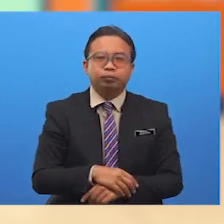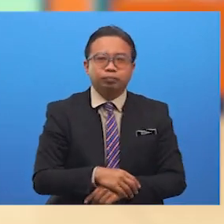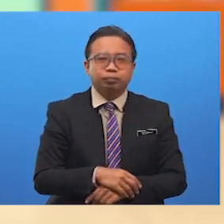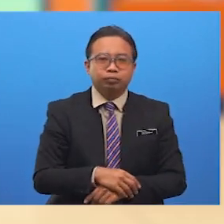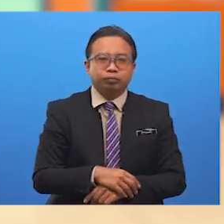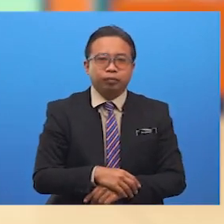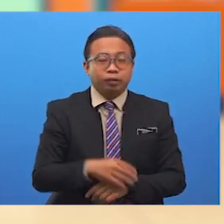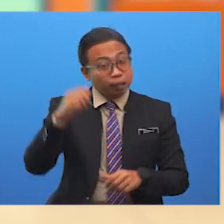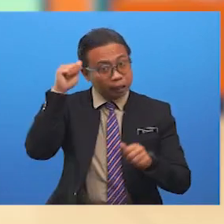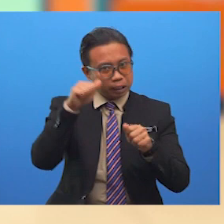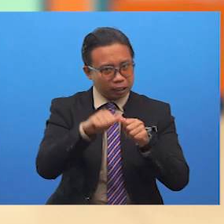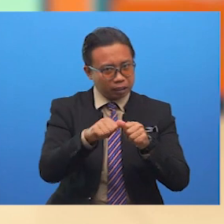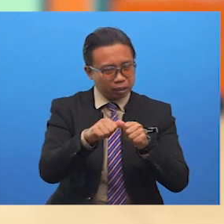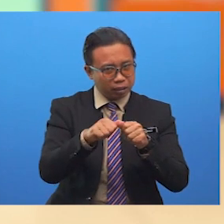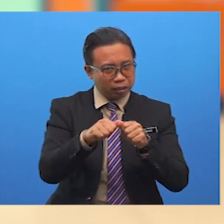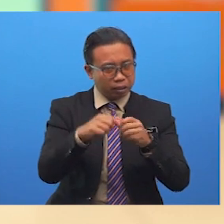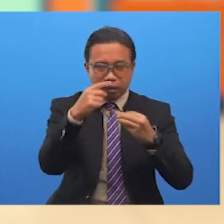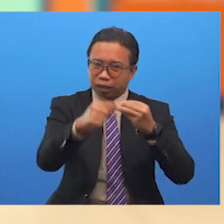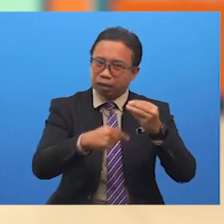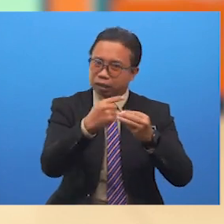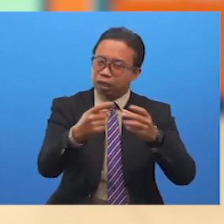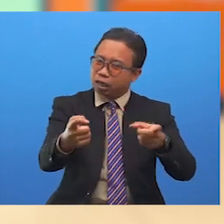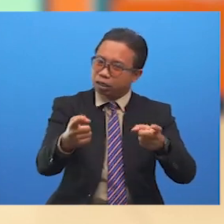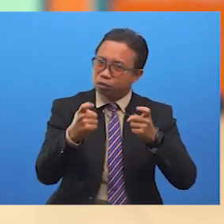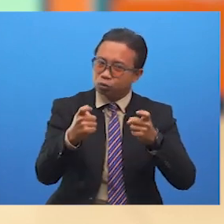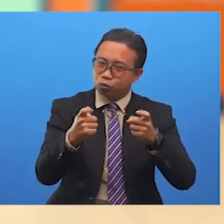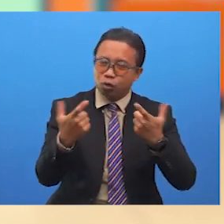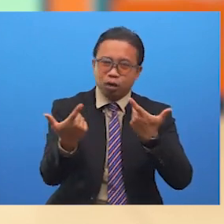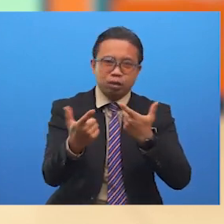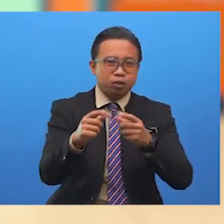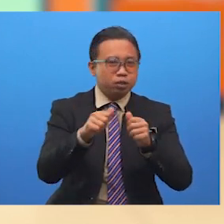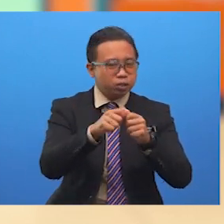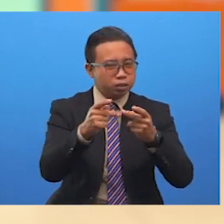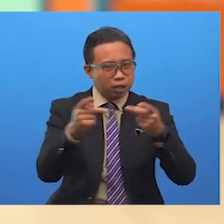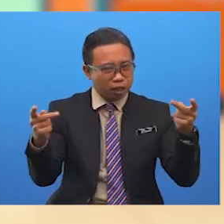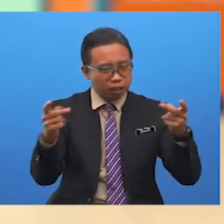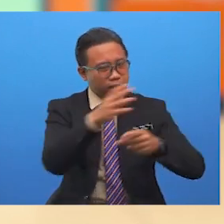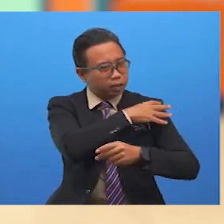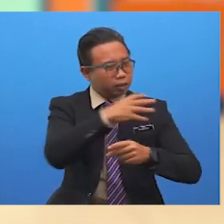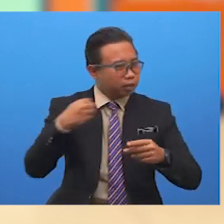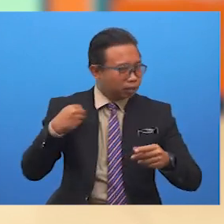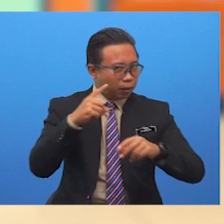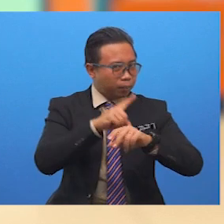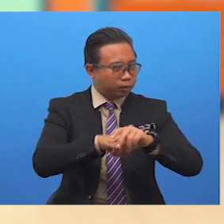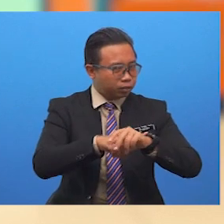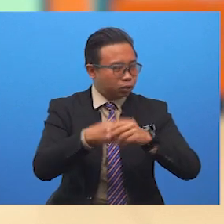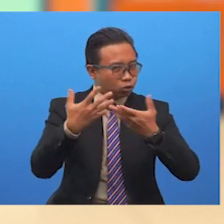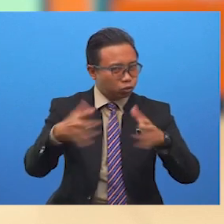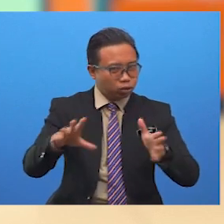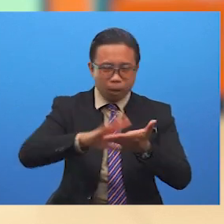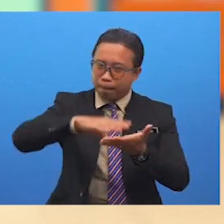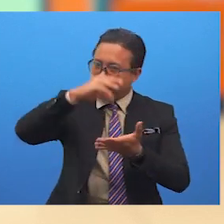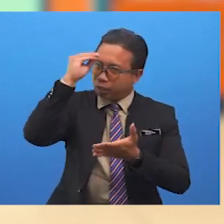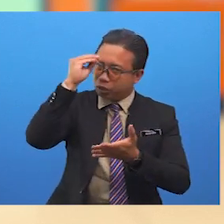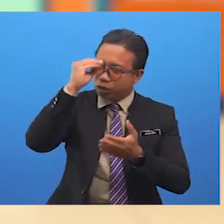Masih ingatkah berkaitan antara laju jarak dan masa ia telah murid-murid